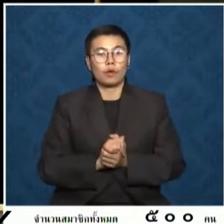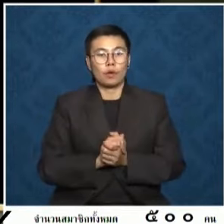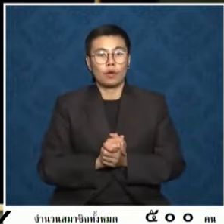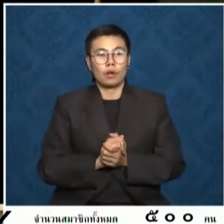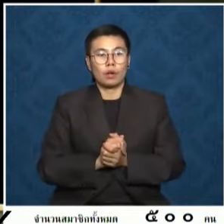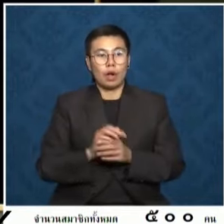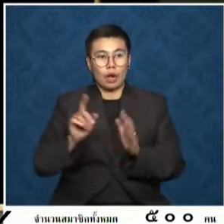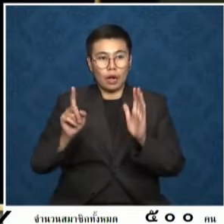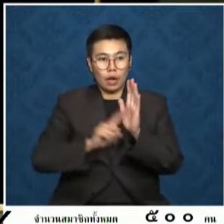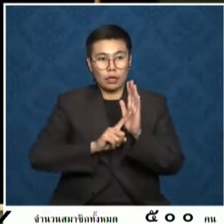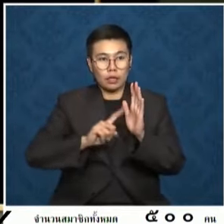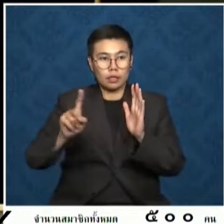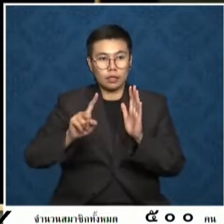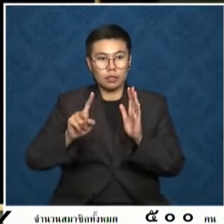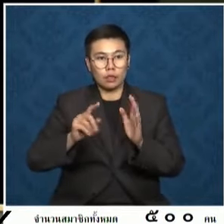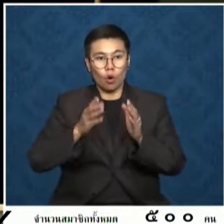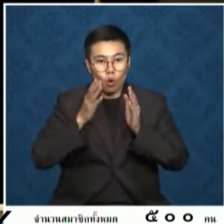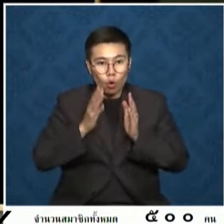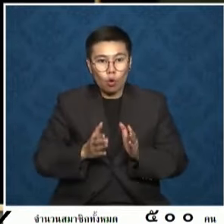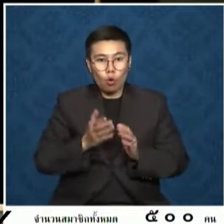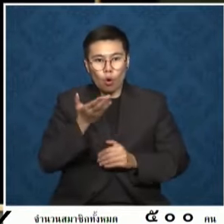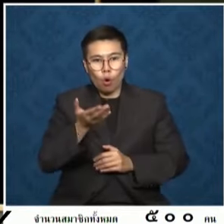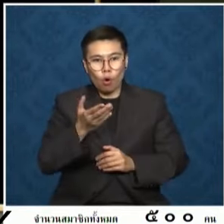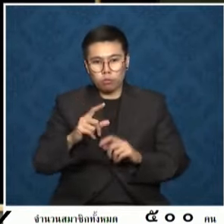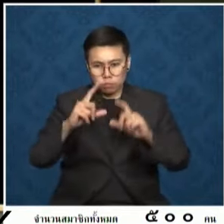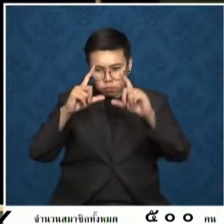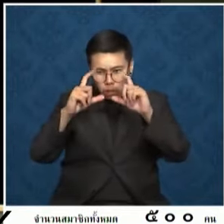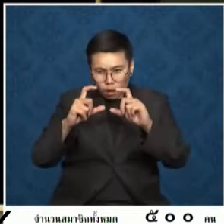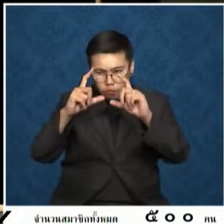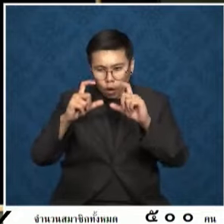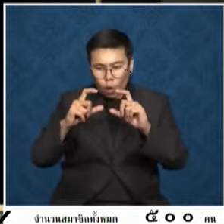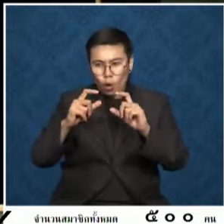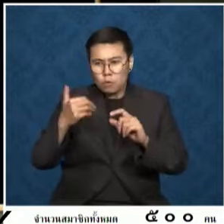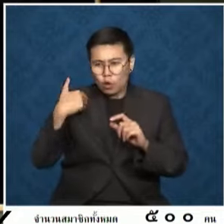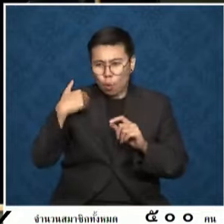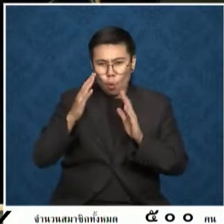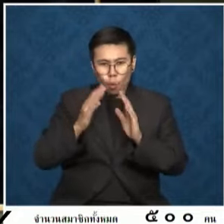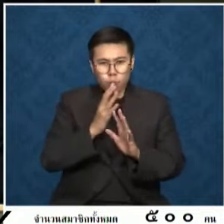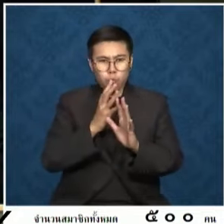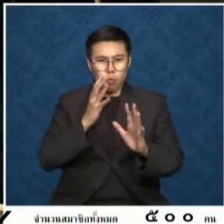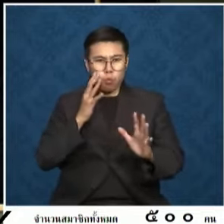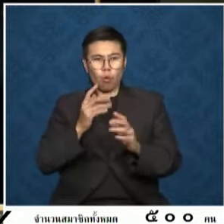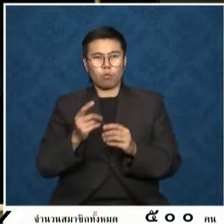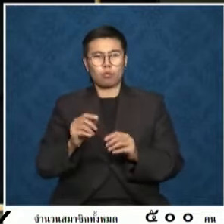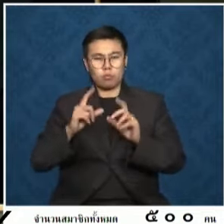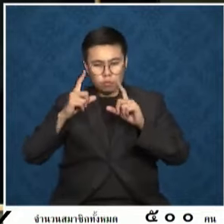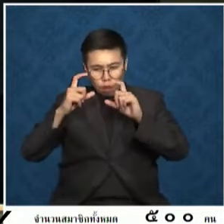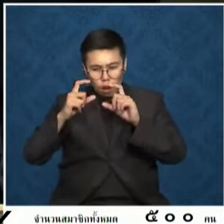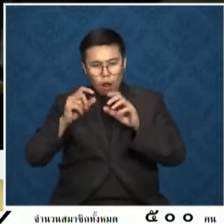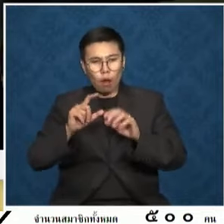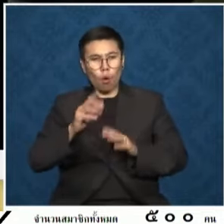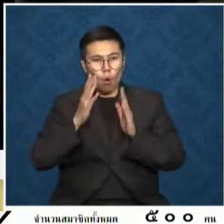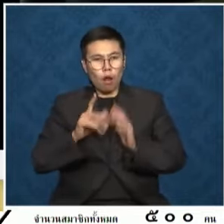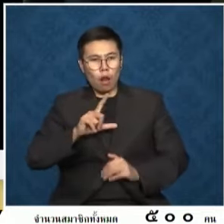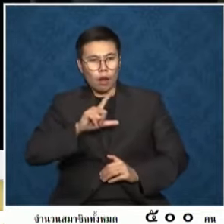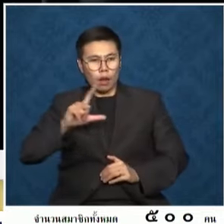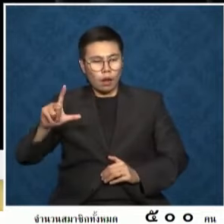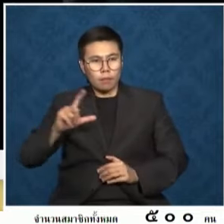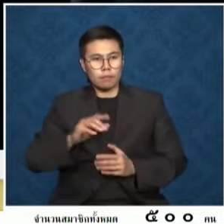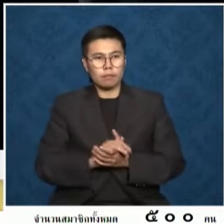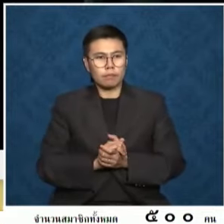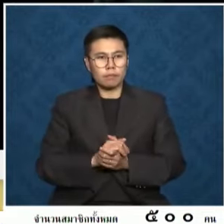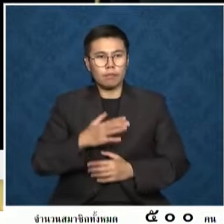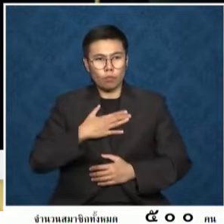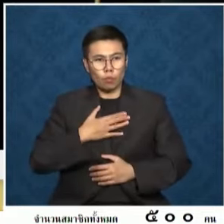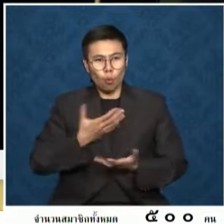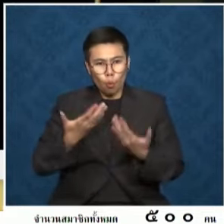ครั้งแรกผู้คนขอถ่ายรูปผมเนี่ยเป็นล้านคนแล้วการที่ผมจะร่วมกิ